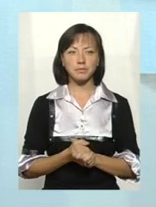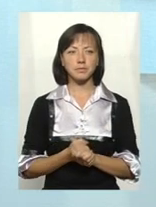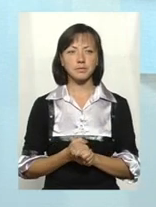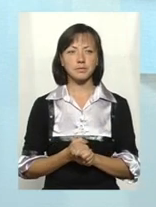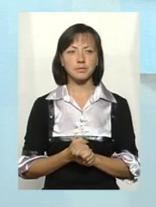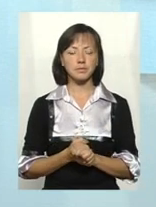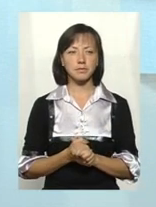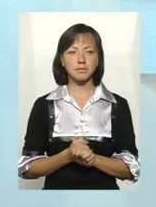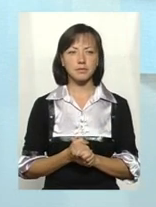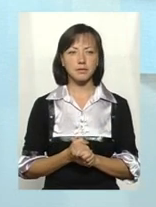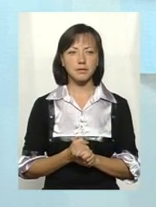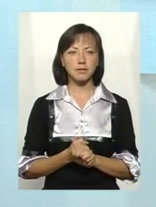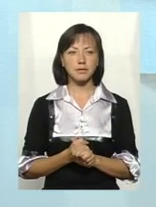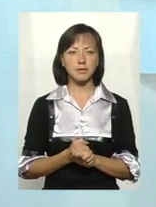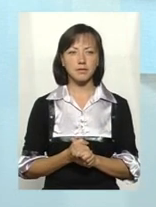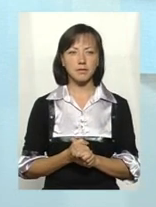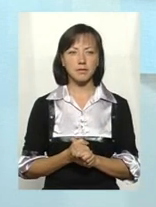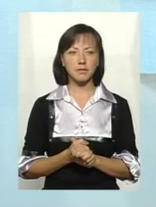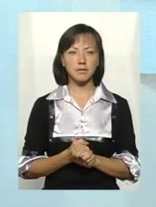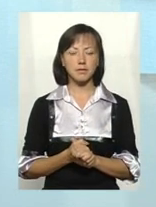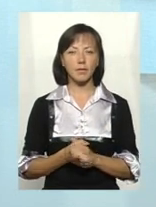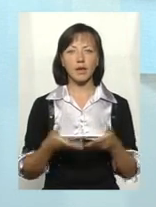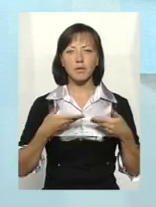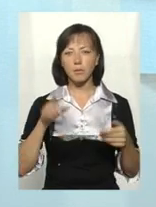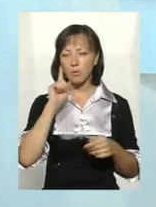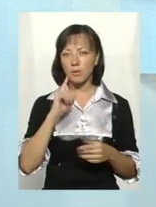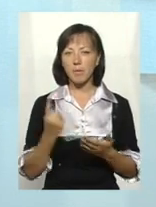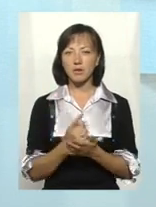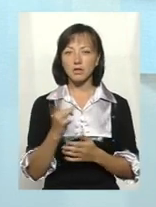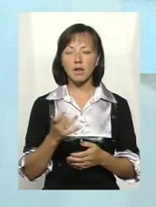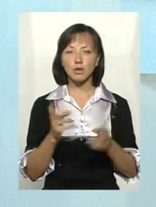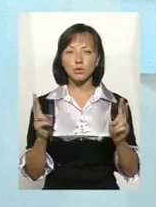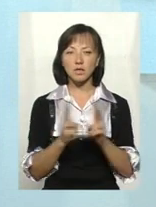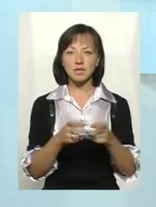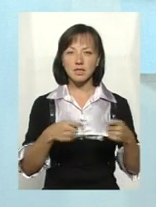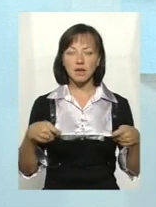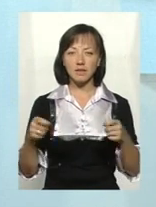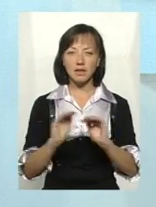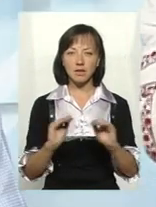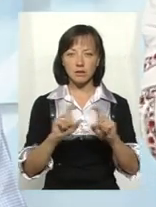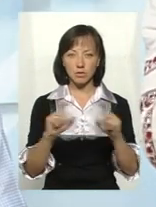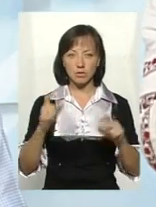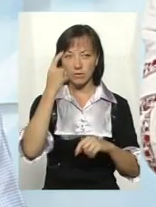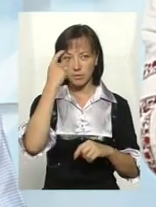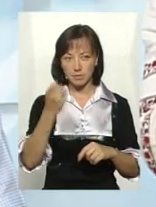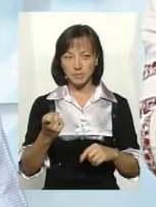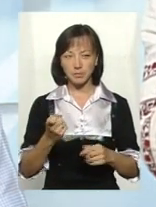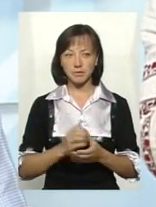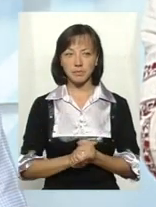Дивіться. Ми поки що перший раз зустрілися з завідувачем дитячих садочків. Ви почули інформацію? Я даю